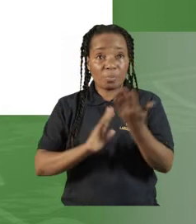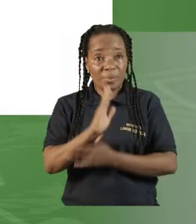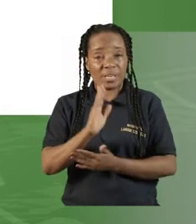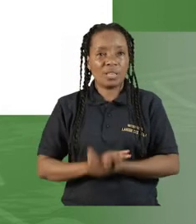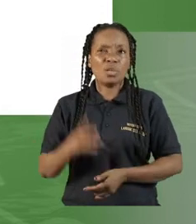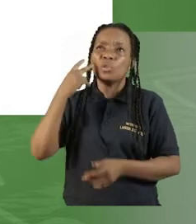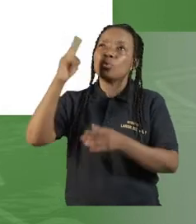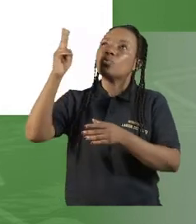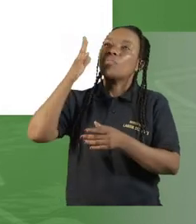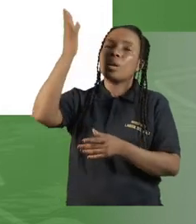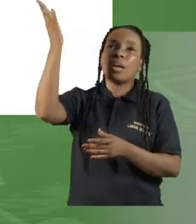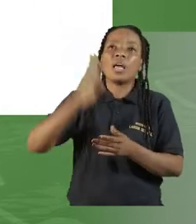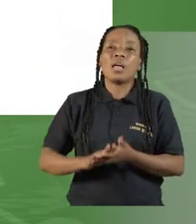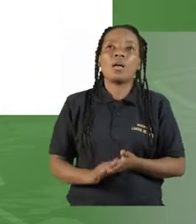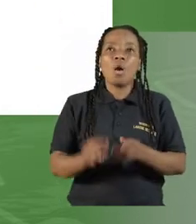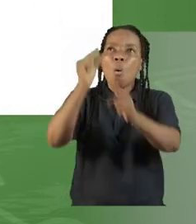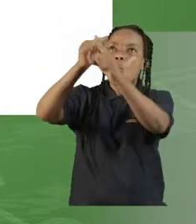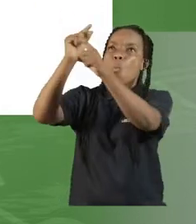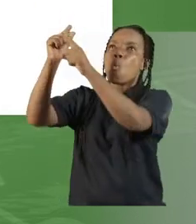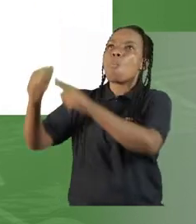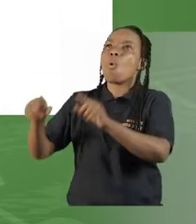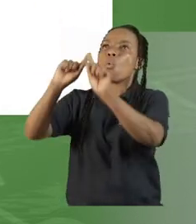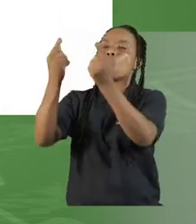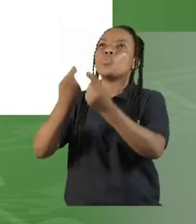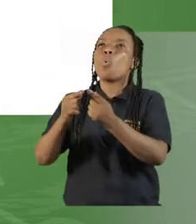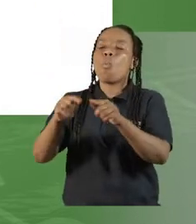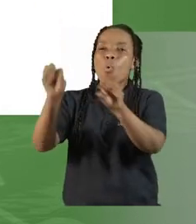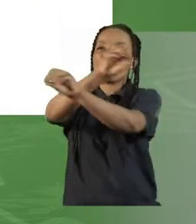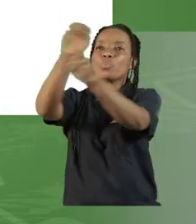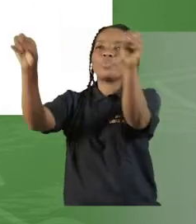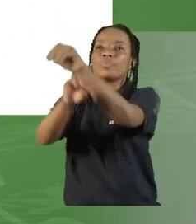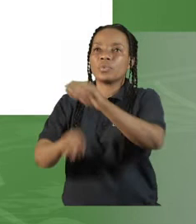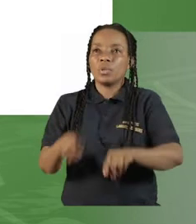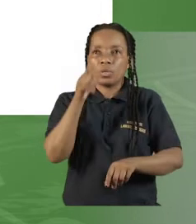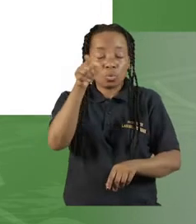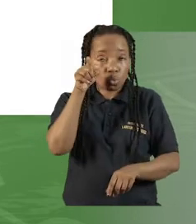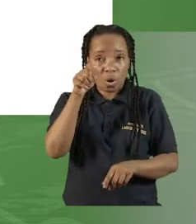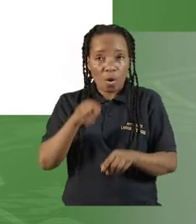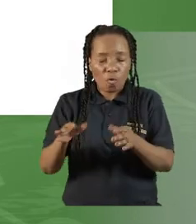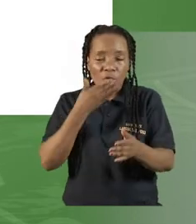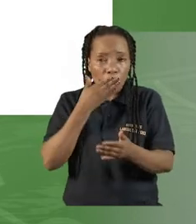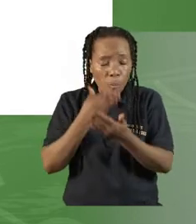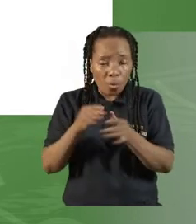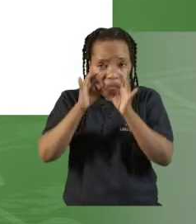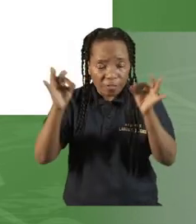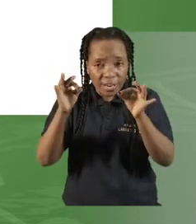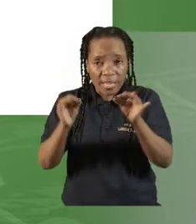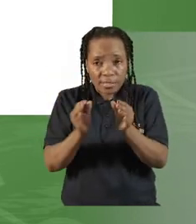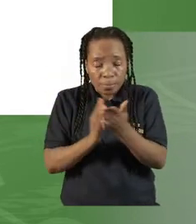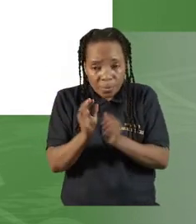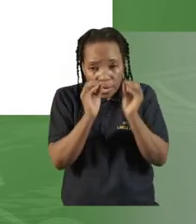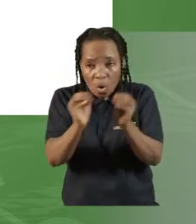Réarrange ces mots ou groupes de mots pour former une phrase correcte en rapport avec la combustion du fer.